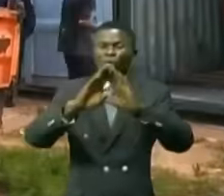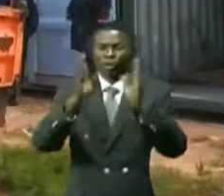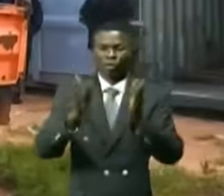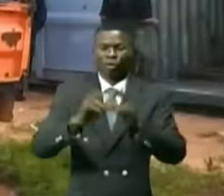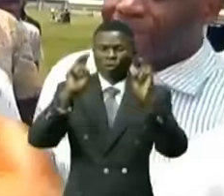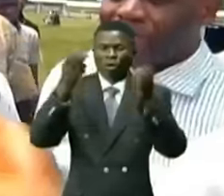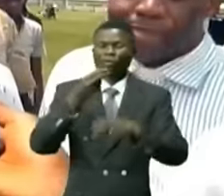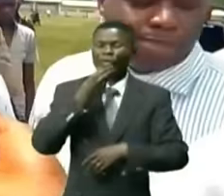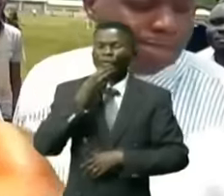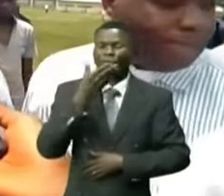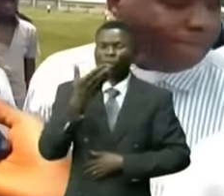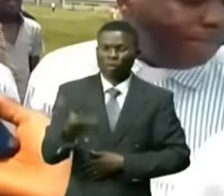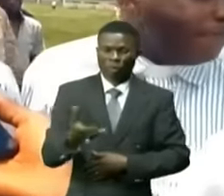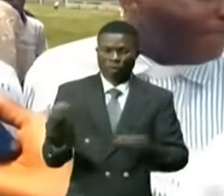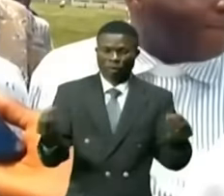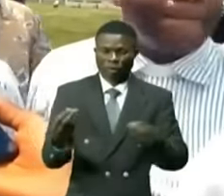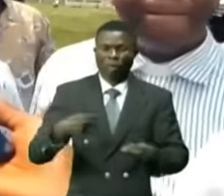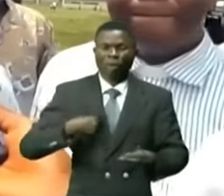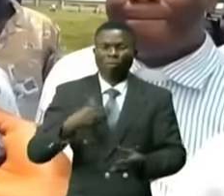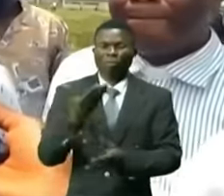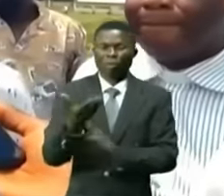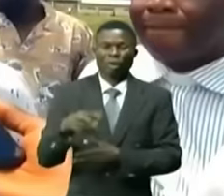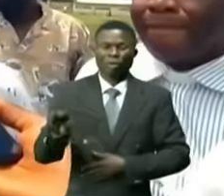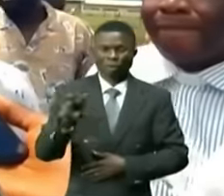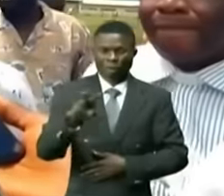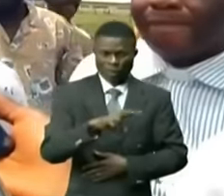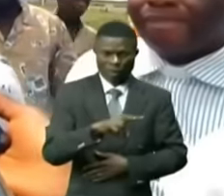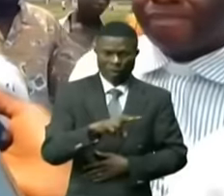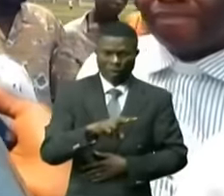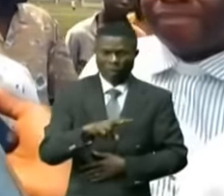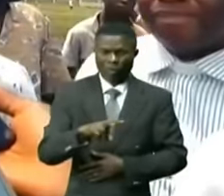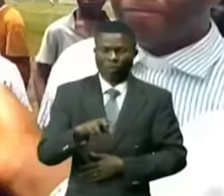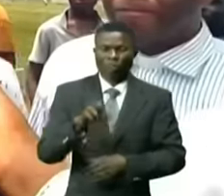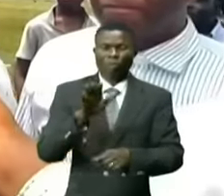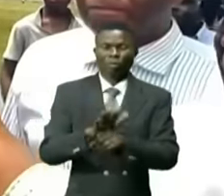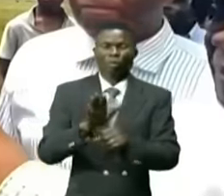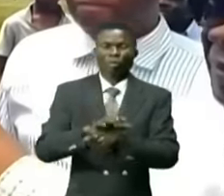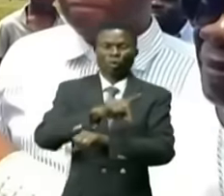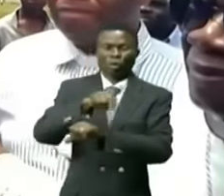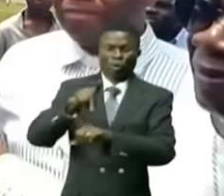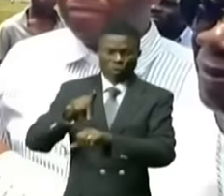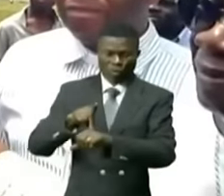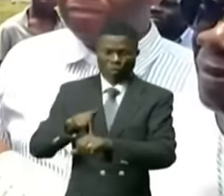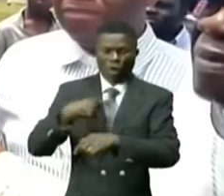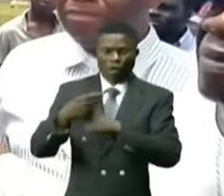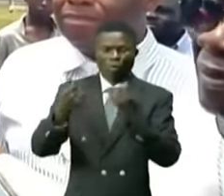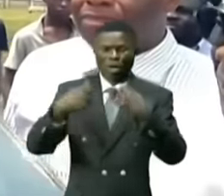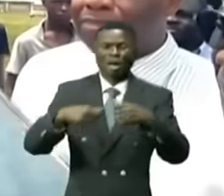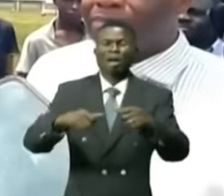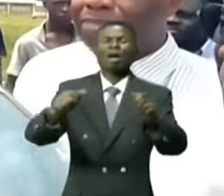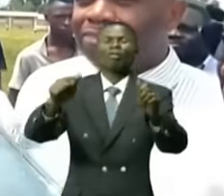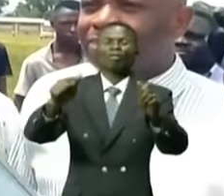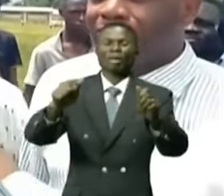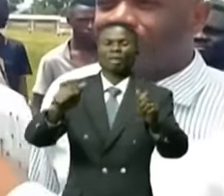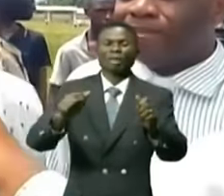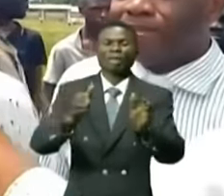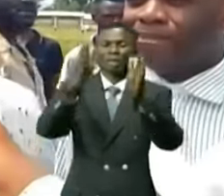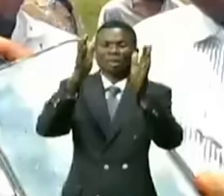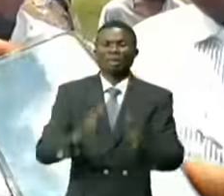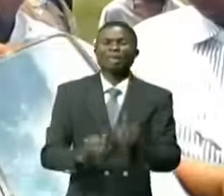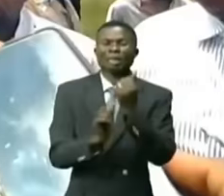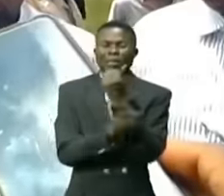Mbujimayi. C'est là que je vous remets que les différentes paroisses de votre diocèse puissent nous aider